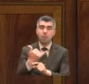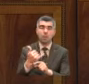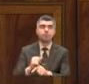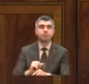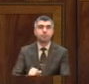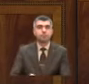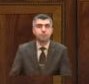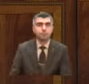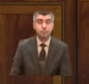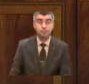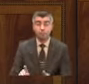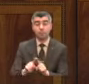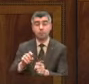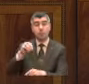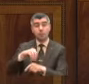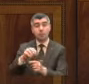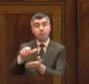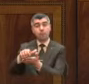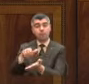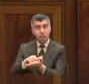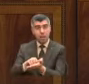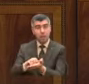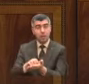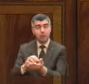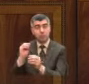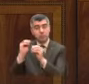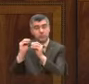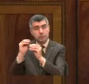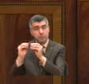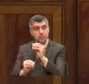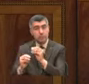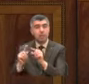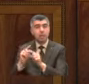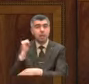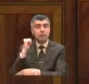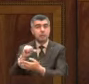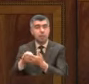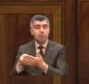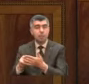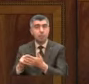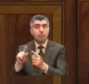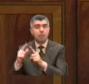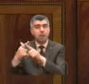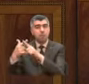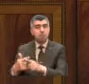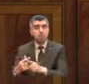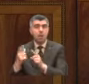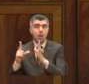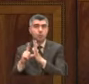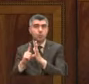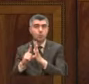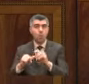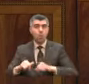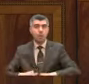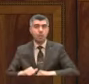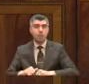المتجدده في مجال الفلاحه. هذا ما صار، نزلنا من التيفيا، وقع واحد الغلط في قانون الماليه راه كيتعالج، والان اخر لقاء دار مع وزاره